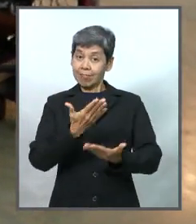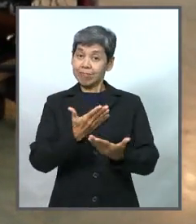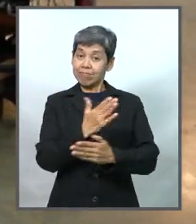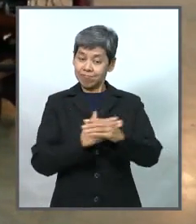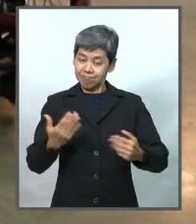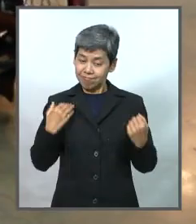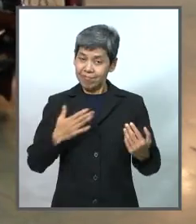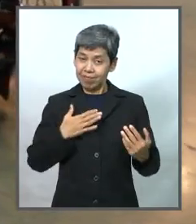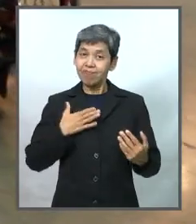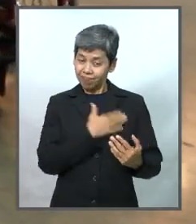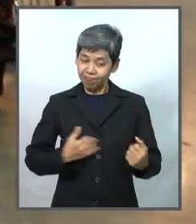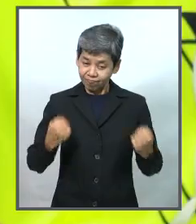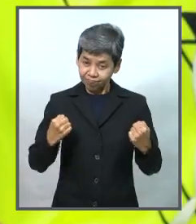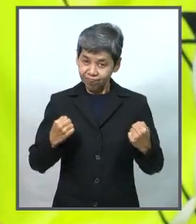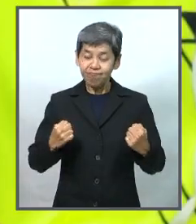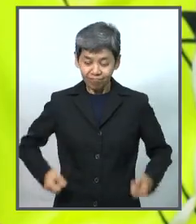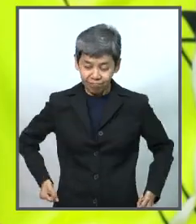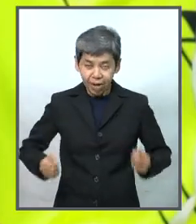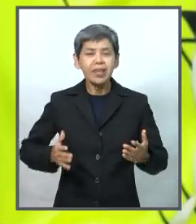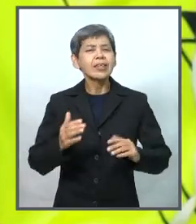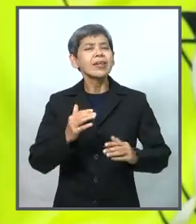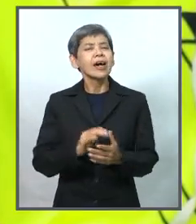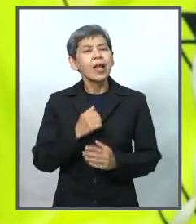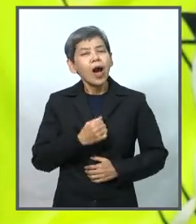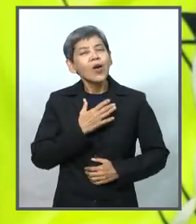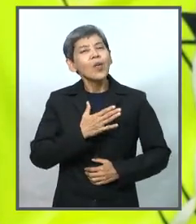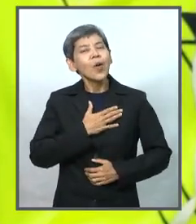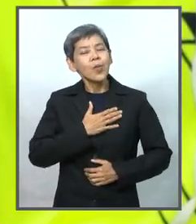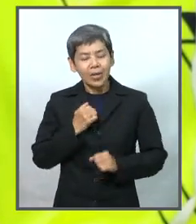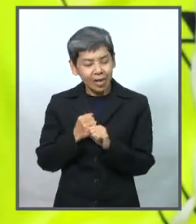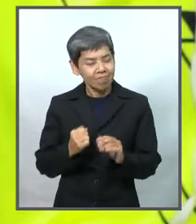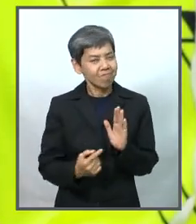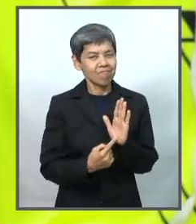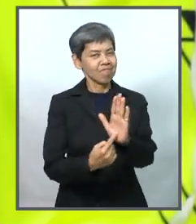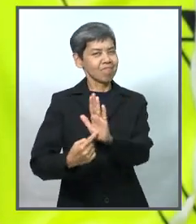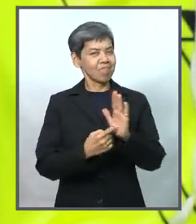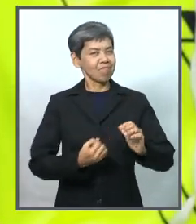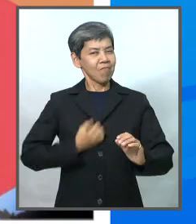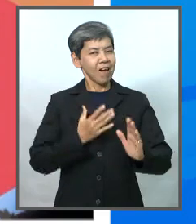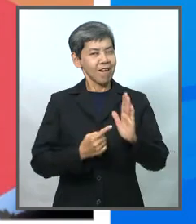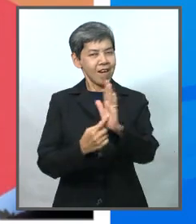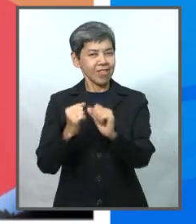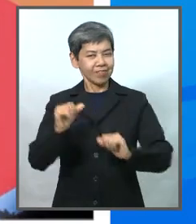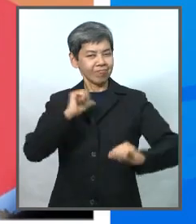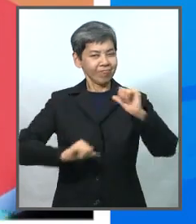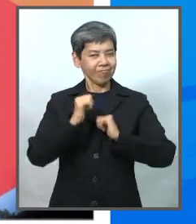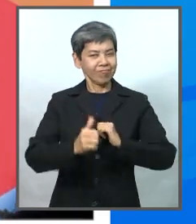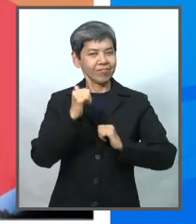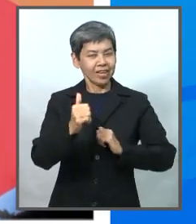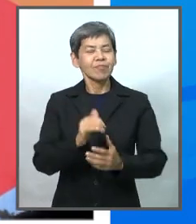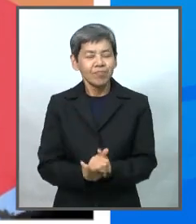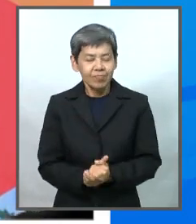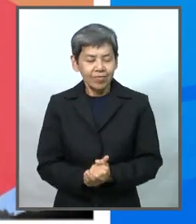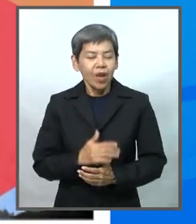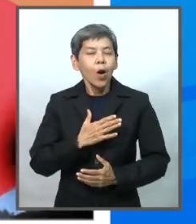สมรรถภาพของพวกผมครับที่ทำให้พวกผมได้กล้าแสดงออกได้ขึ้นมาแสดงเวทีอย่างนี้ครับผ